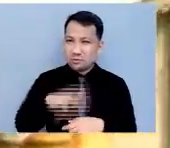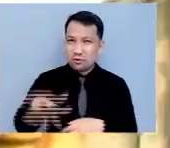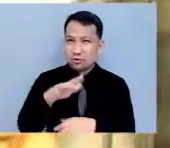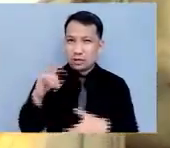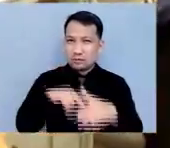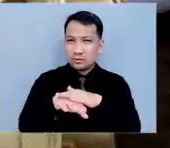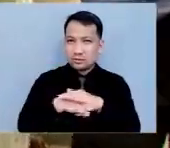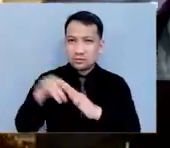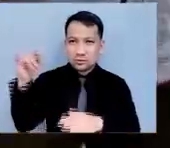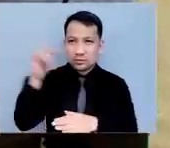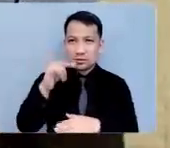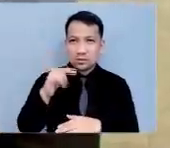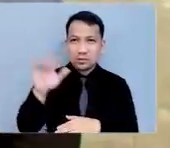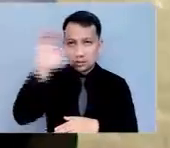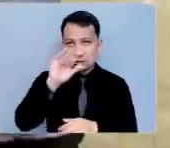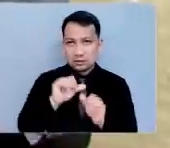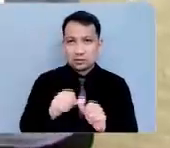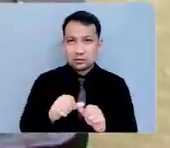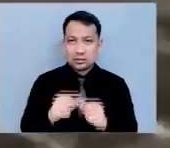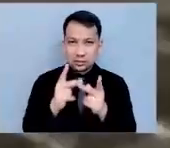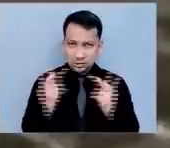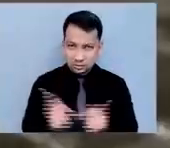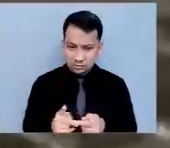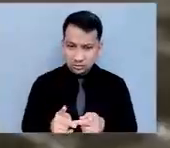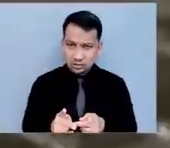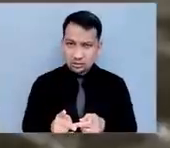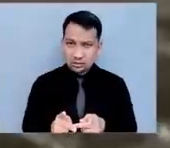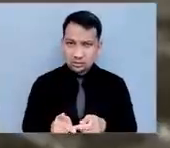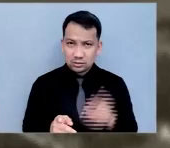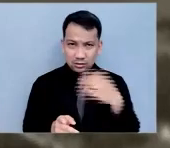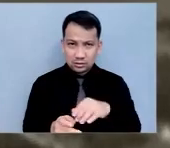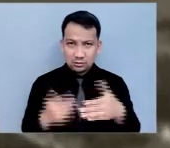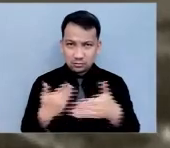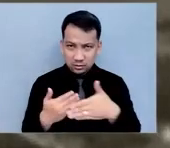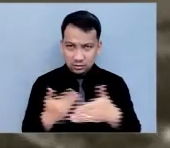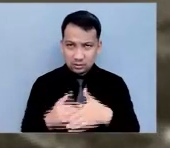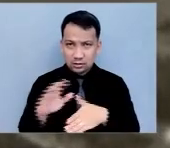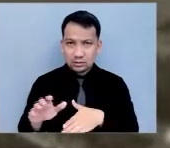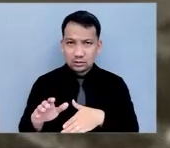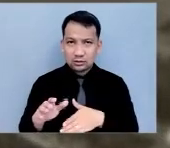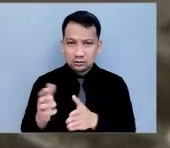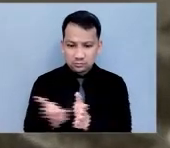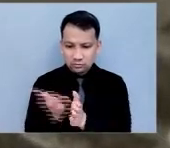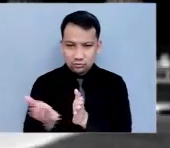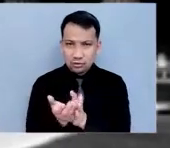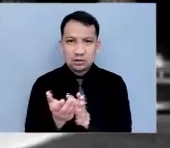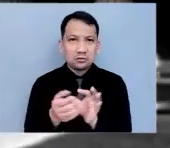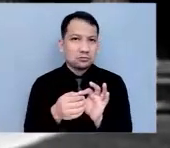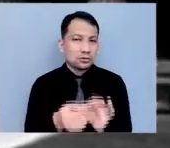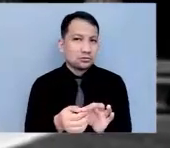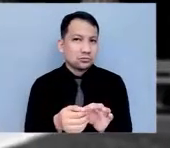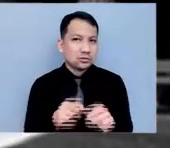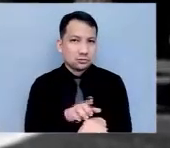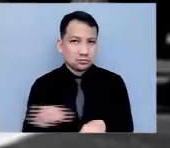eroplano, naghanap sila ng isang lokasyon na malapit sa mga pier, sa barko, papunta